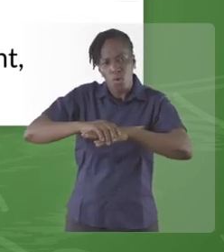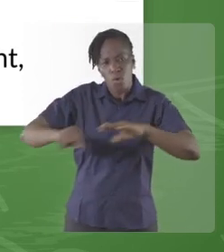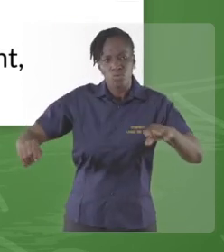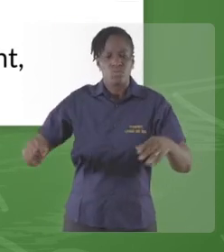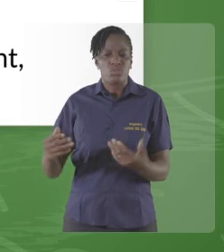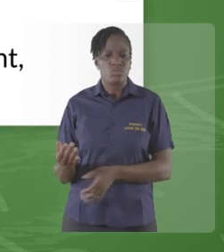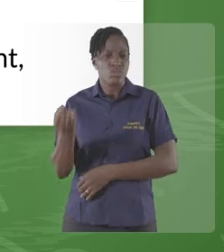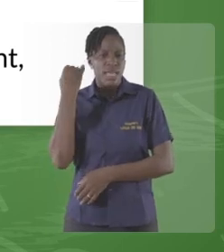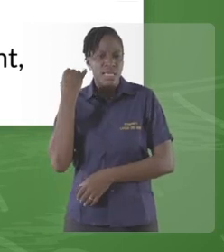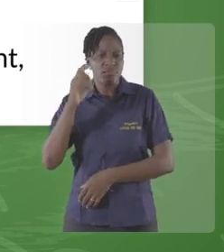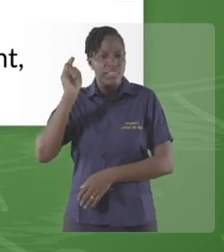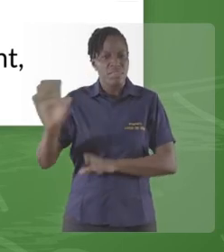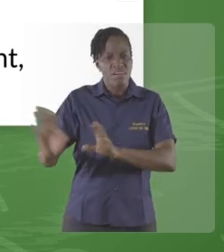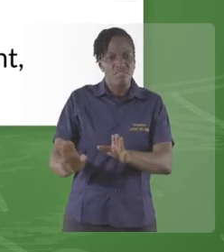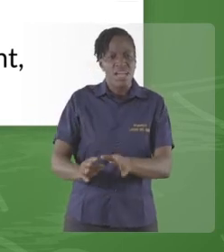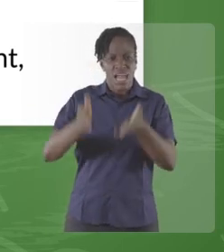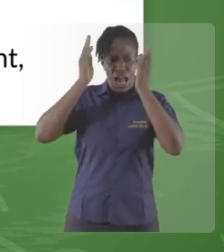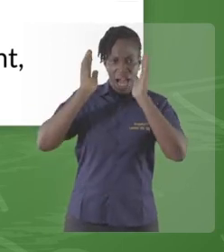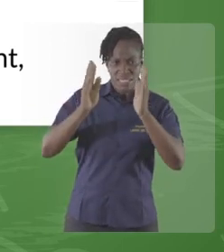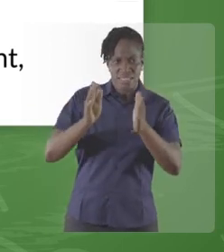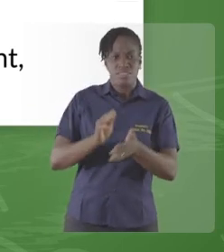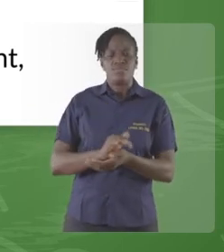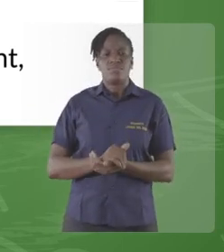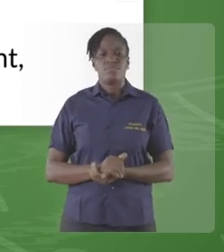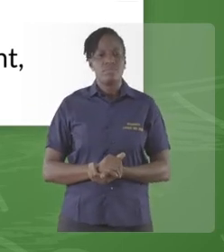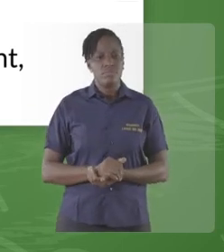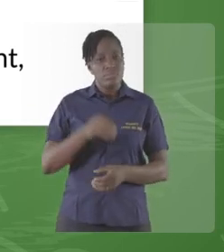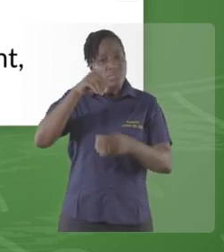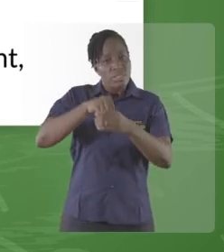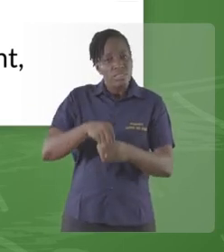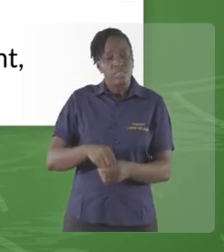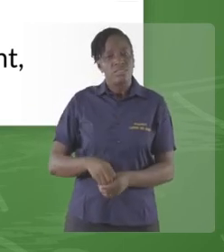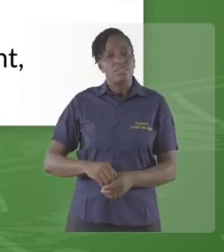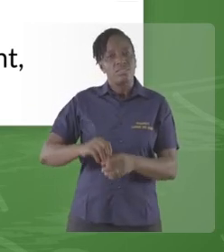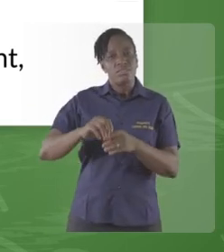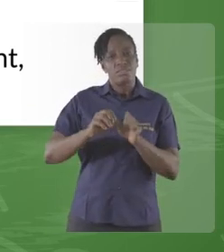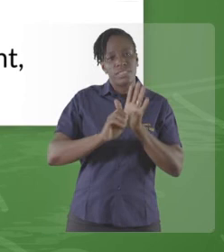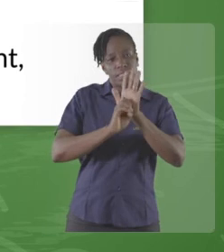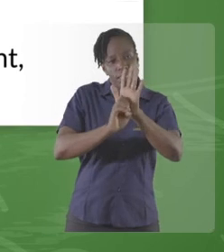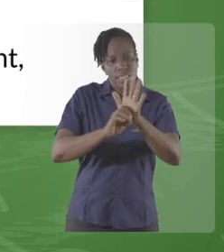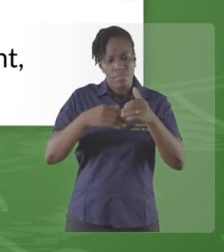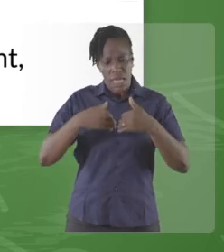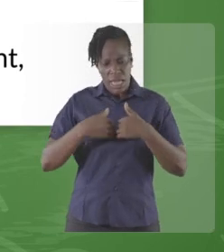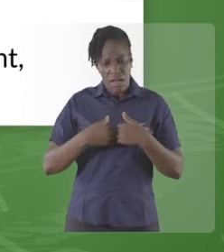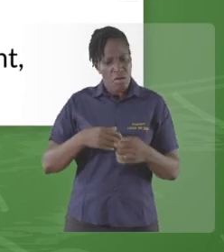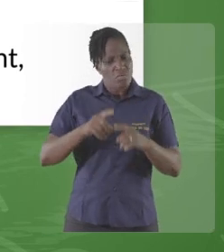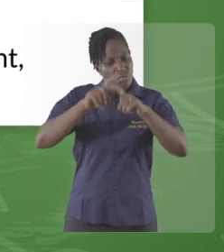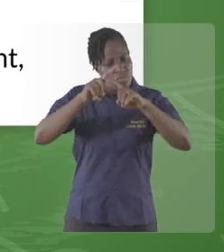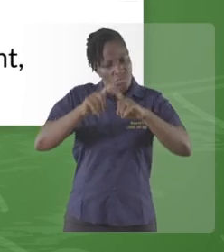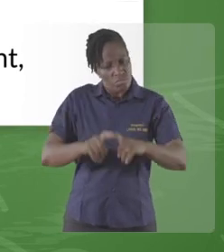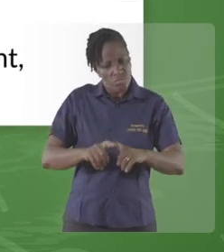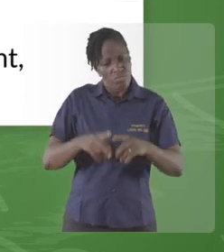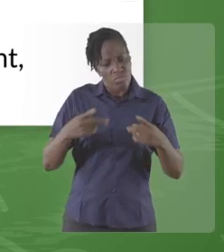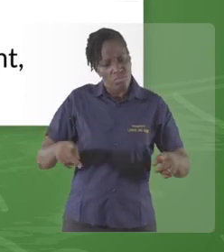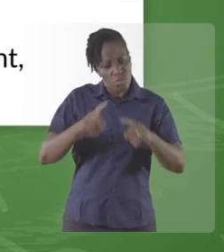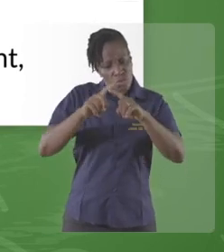attention. Nous remarquons dans cet exemple une absence de propositions subordonnées